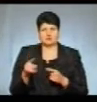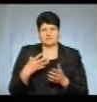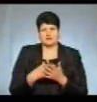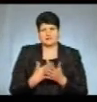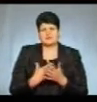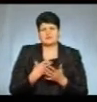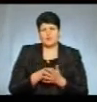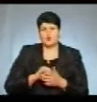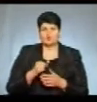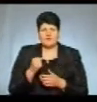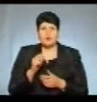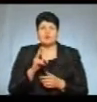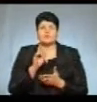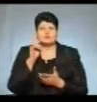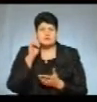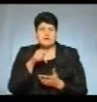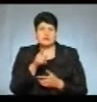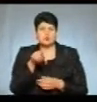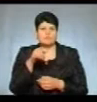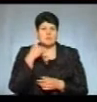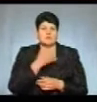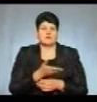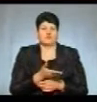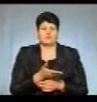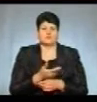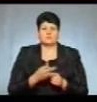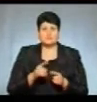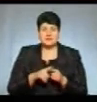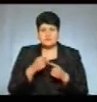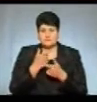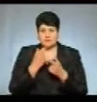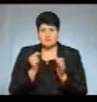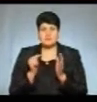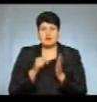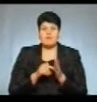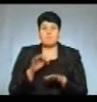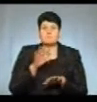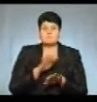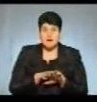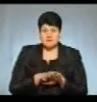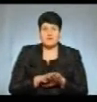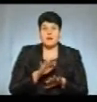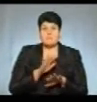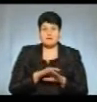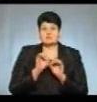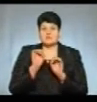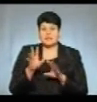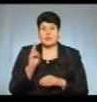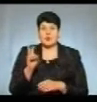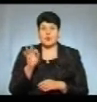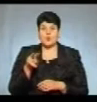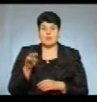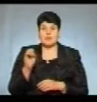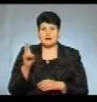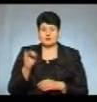або просто якусь людину, яку він знає, і її номер телефону. І таким чином ця інформація потрапляє до банку, а банк вже передає її колекторам. І це